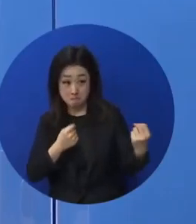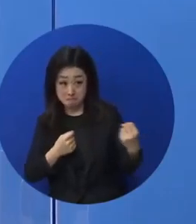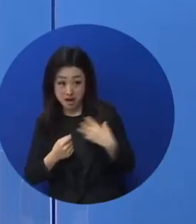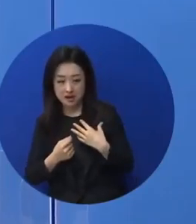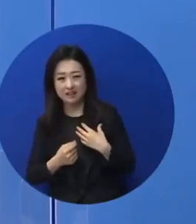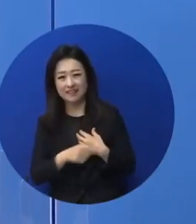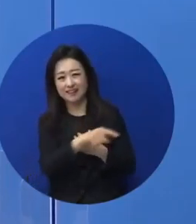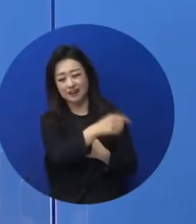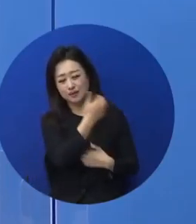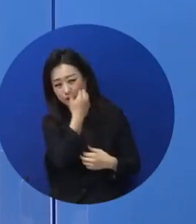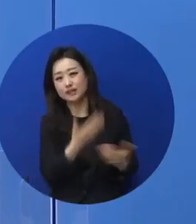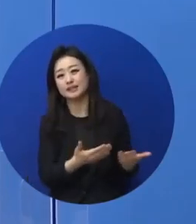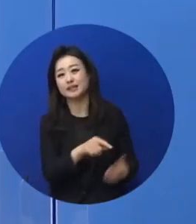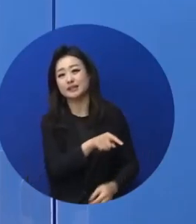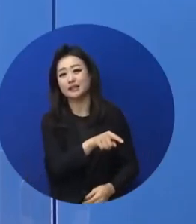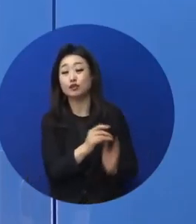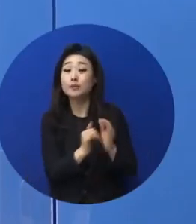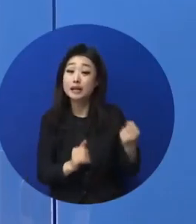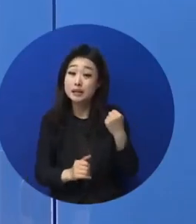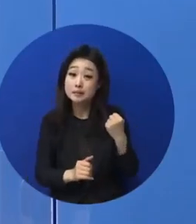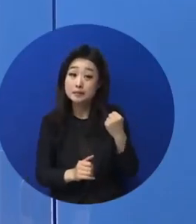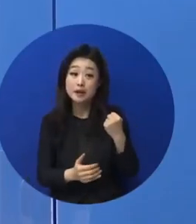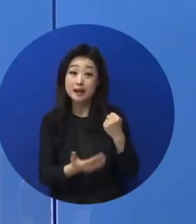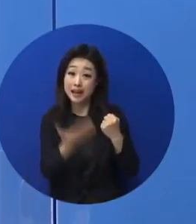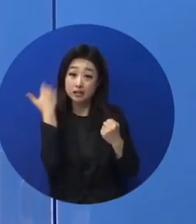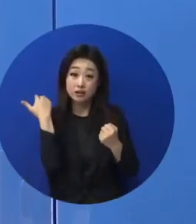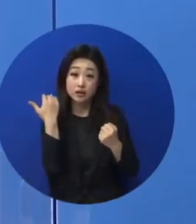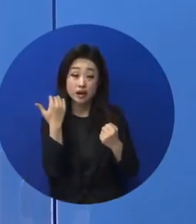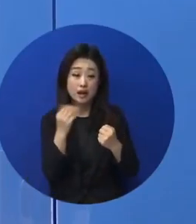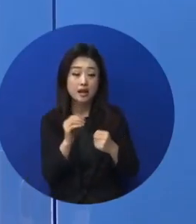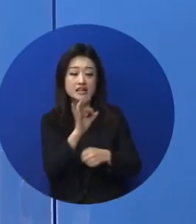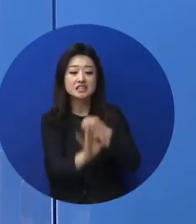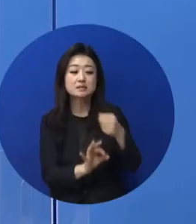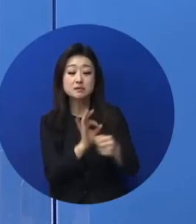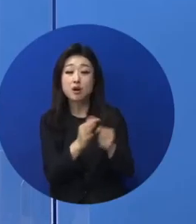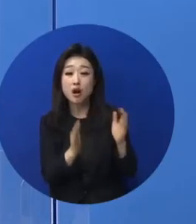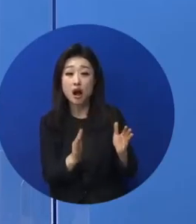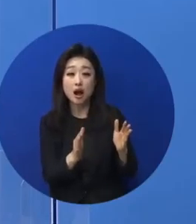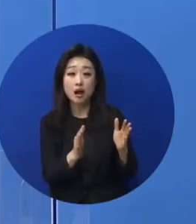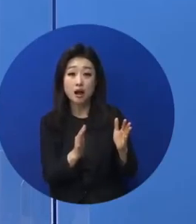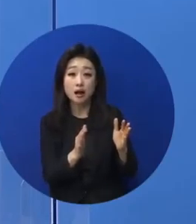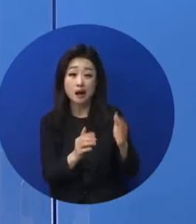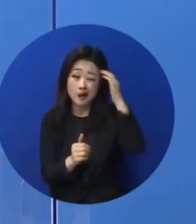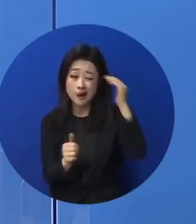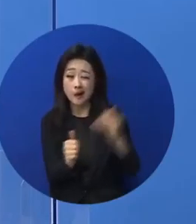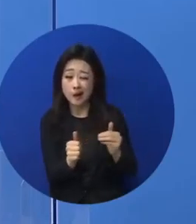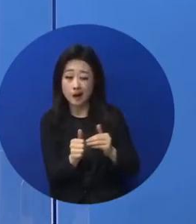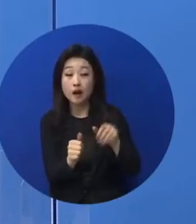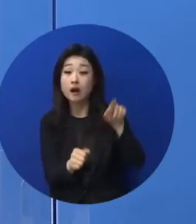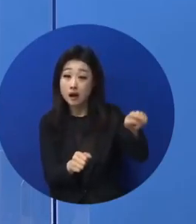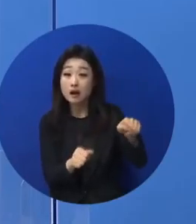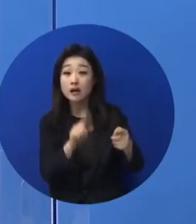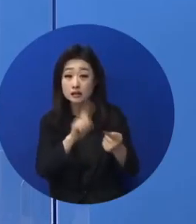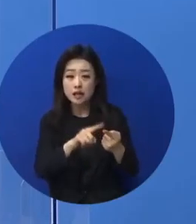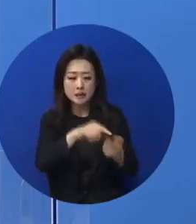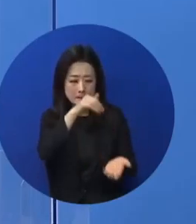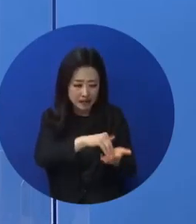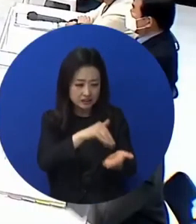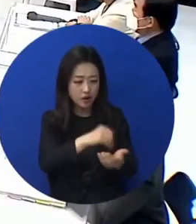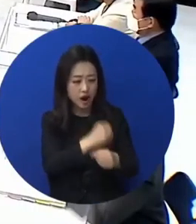생각합니다. 우선은 국민의힘은 지난 잃어버린 10년에 대해서 부산 시민들에게 또 부울경 주민들에게